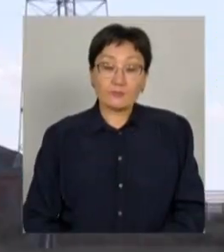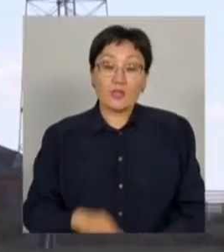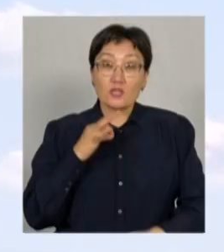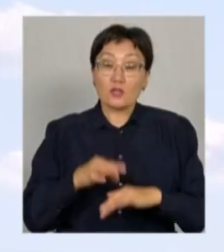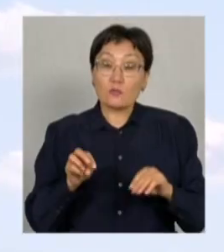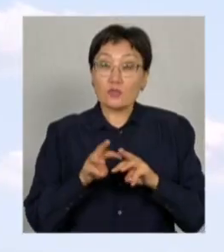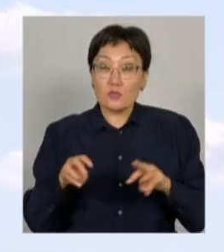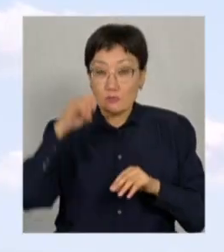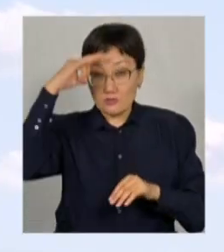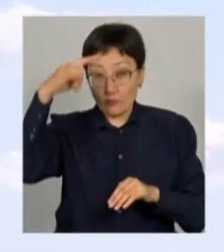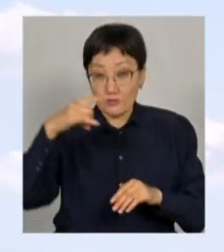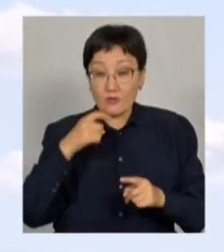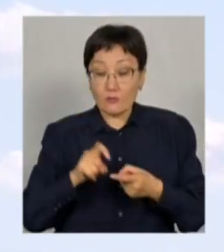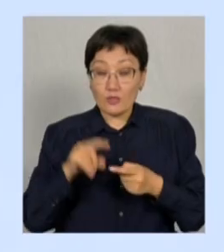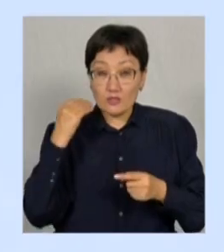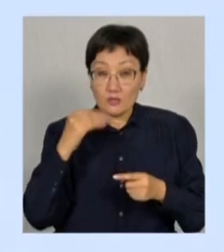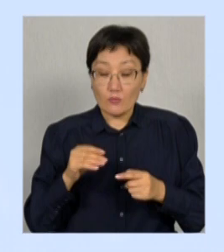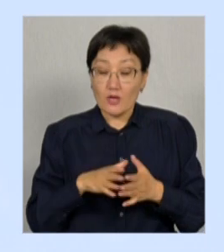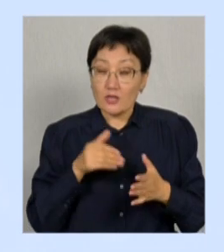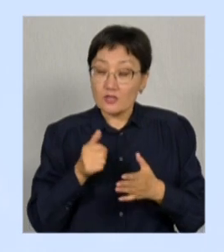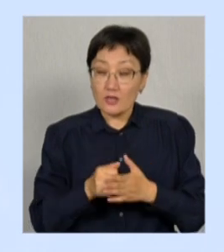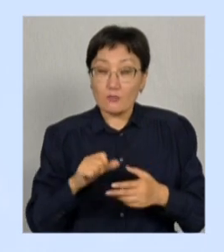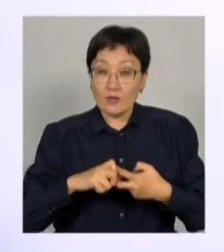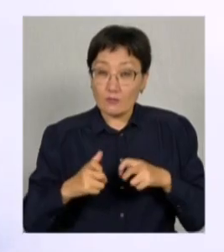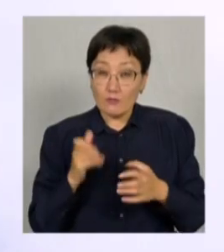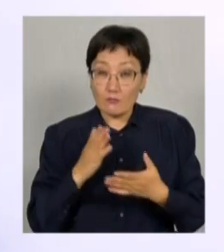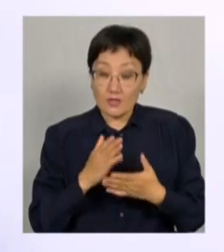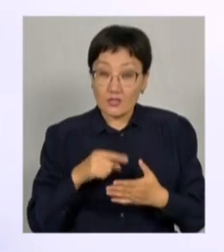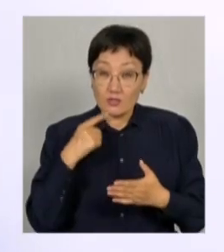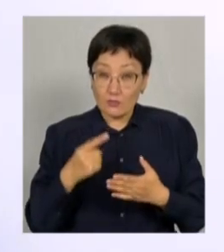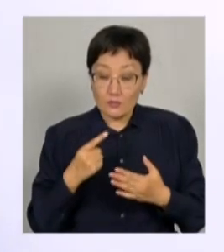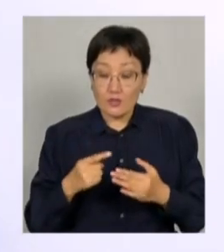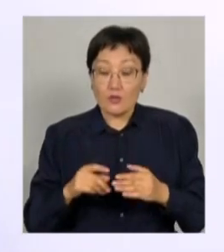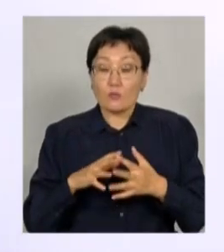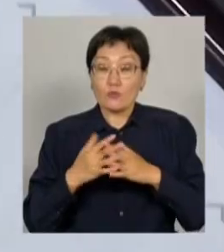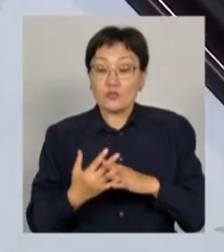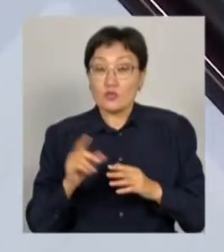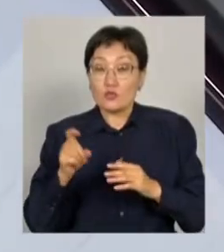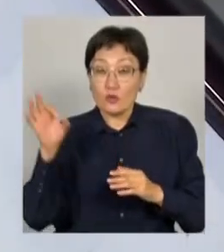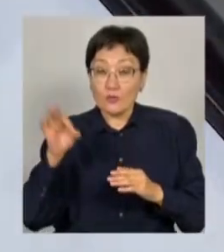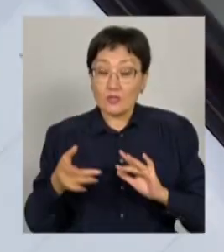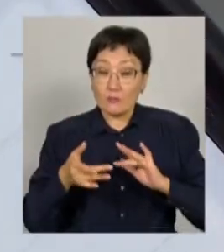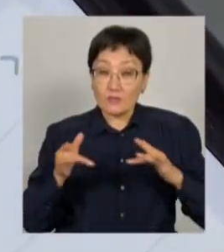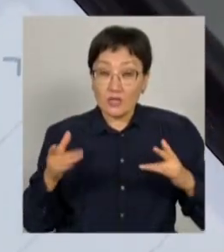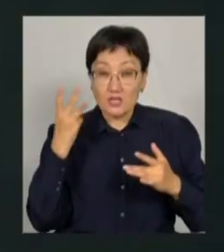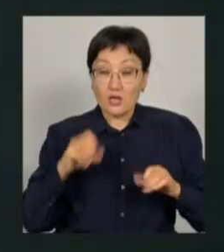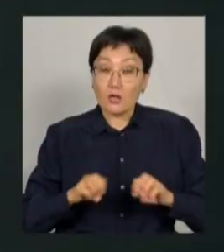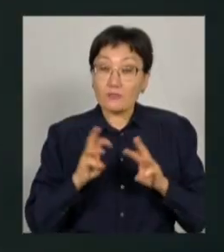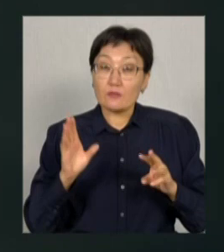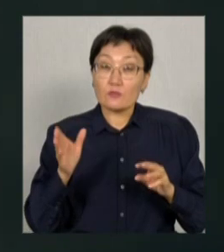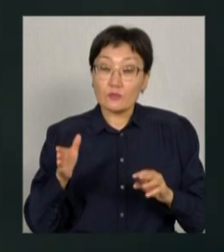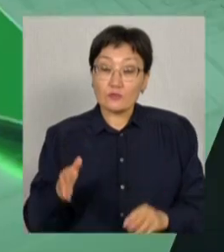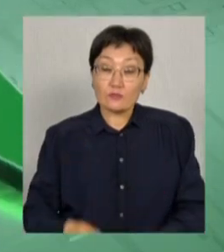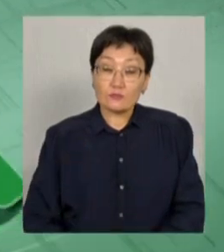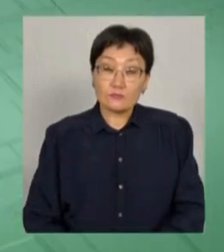Жауапты министр елдегі байланыс сапасында әлі де кемшілік бар екенін мойындады. Ал елді мекендер 100% интернетпен қашан қамтамасыз